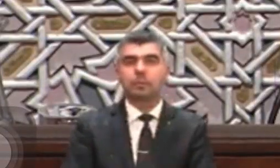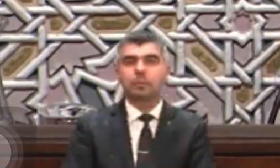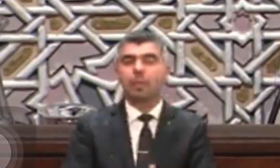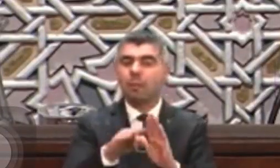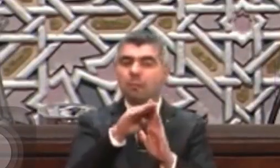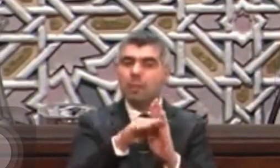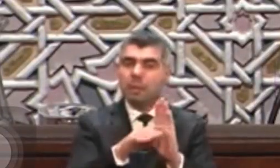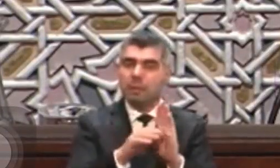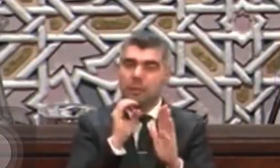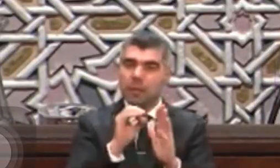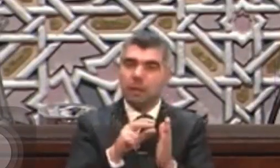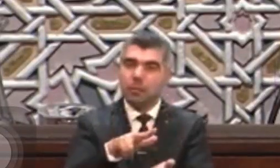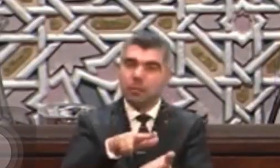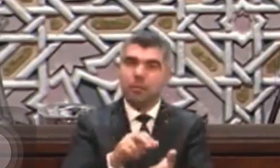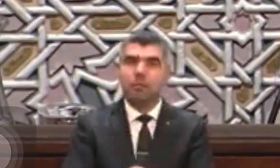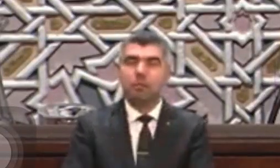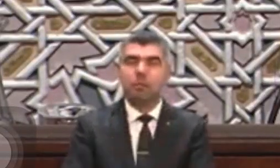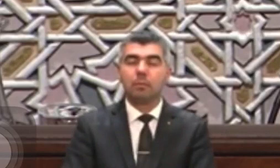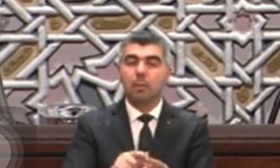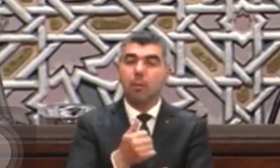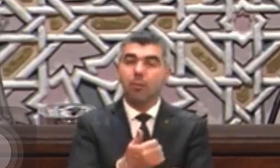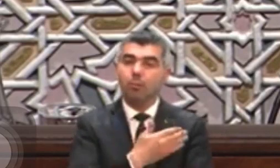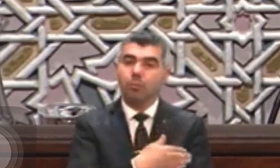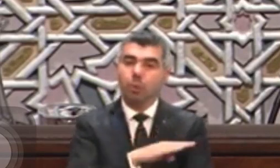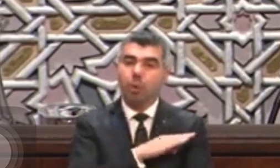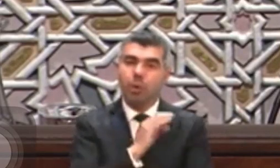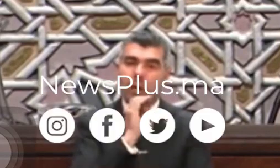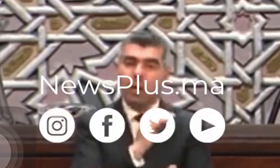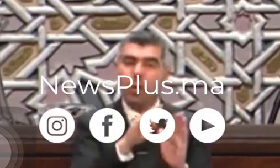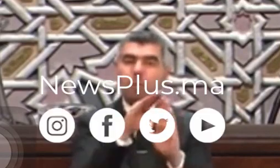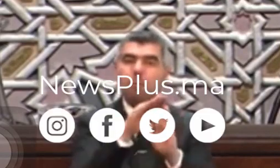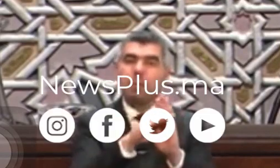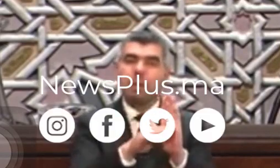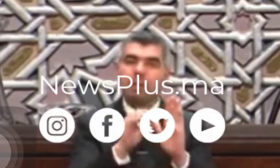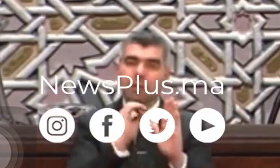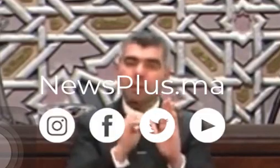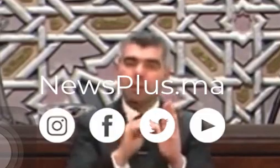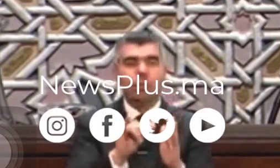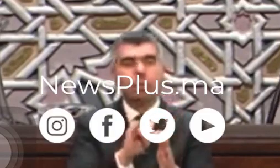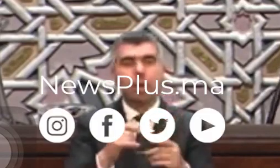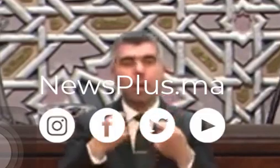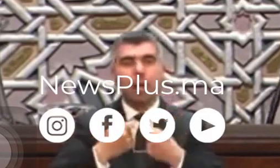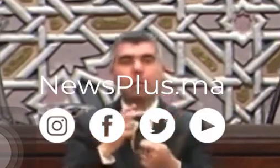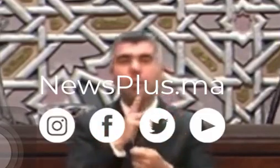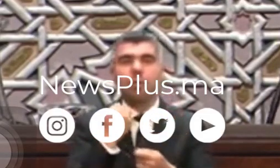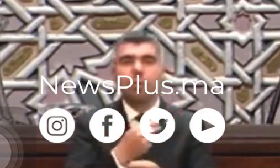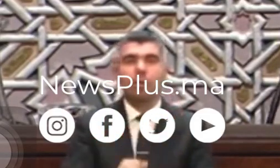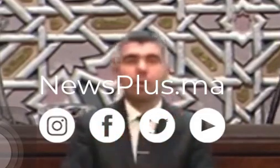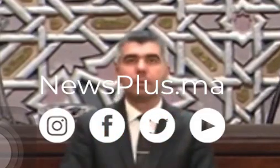ديال المكتب، وبالتالي الا كتكاين شي مسؤوليه فهي مسؤوليه المكتب وليست مسؤوليه رئاسه الحكومه، باش تكونوا